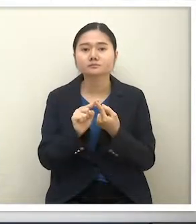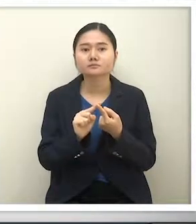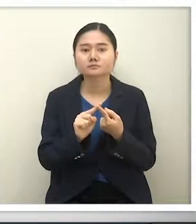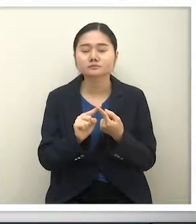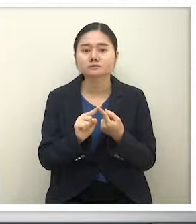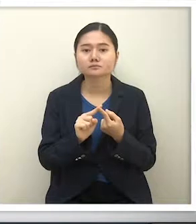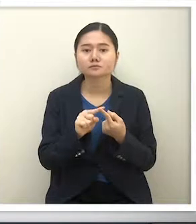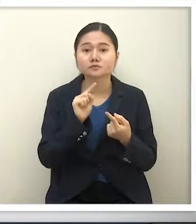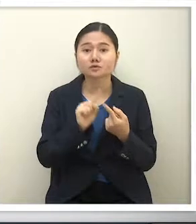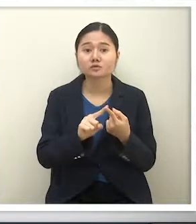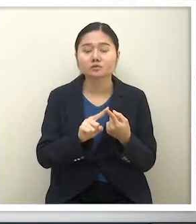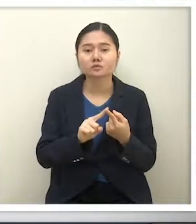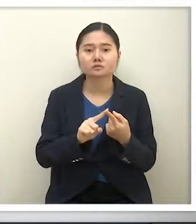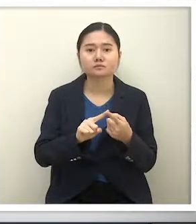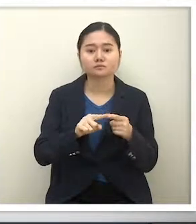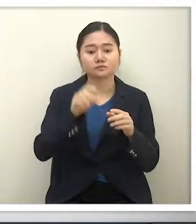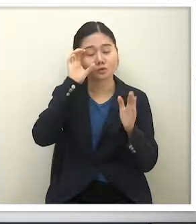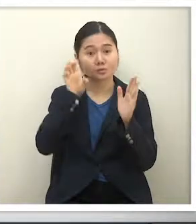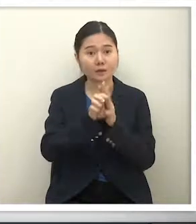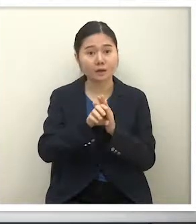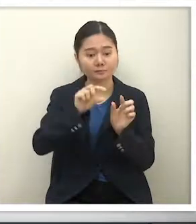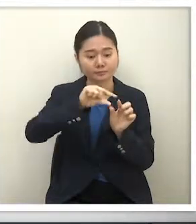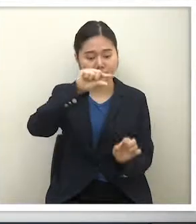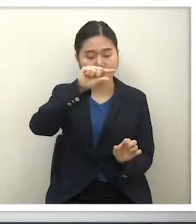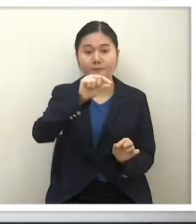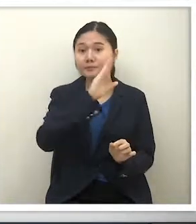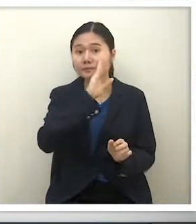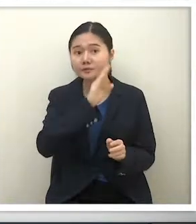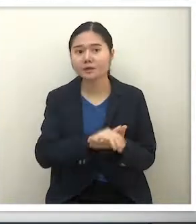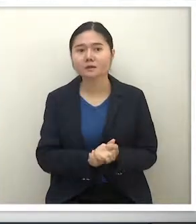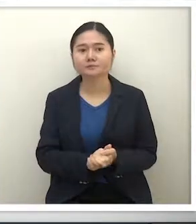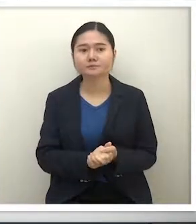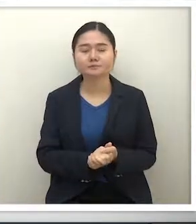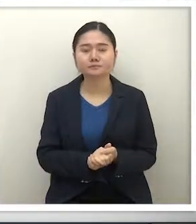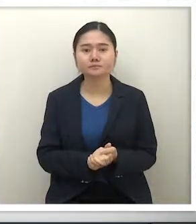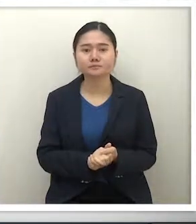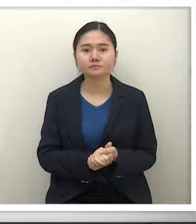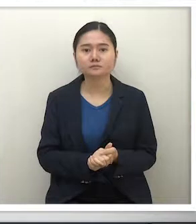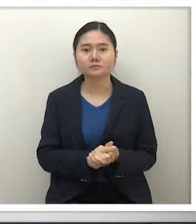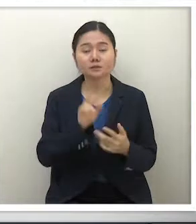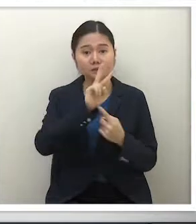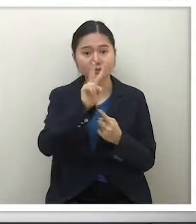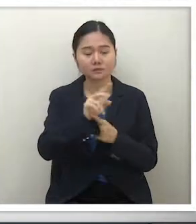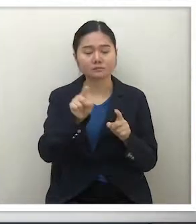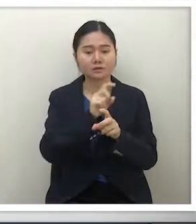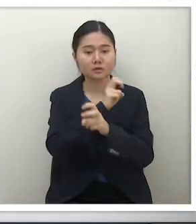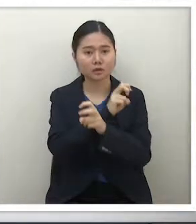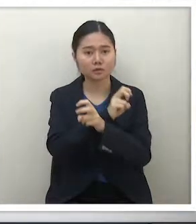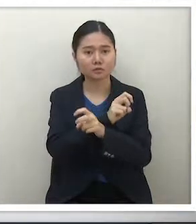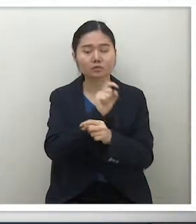ถบนี้ถ้าเราขยับบนที่2เขาจะคีย์เฟรมที่กระดูกข้อที่2